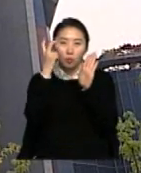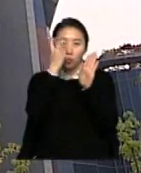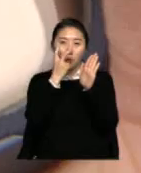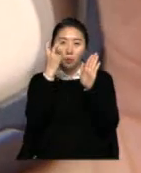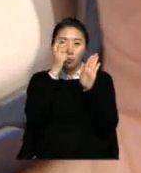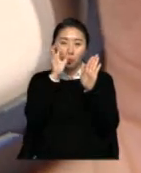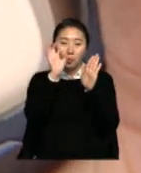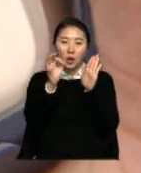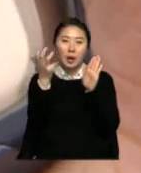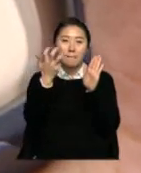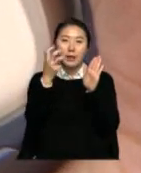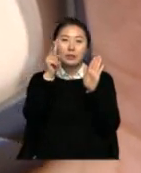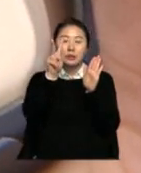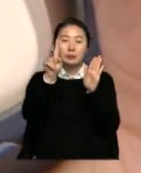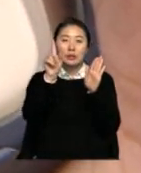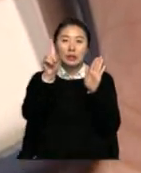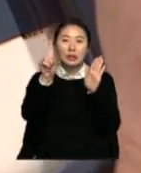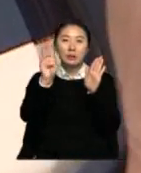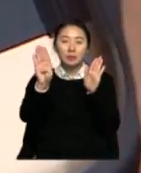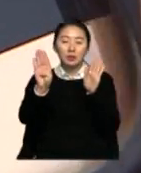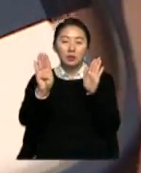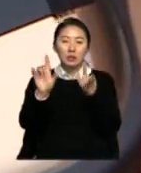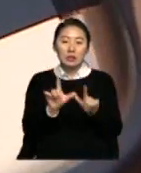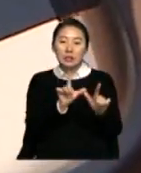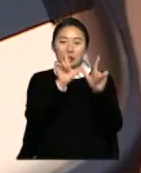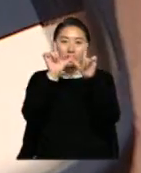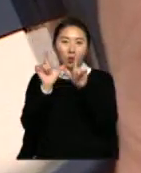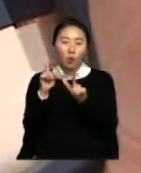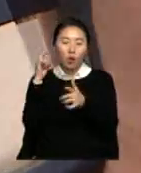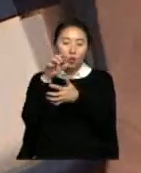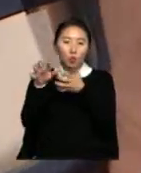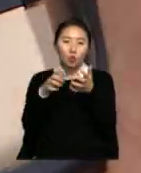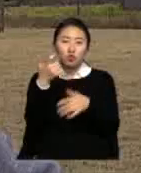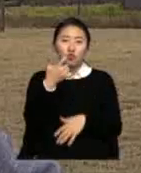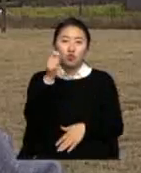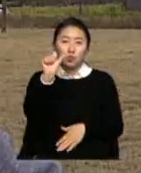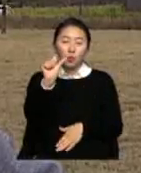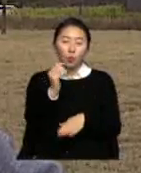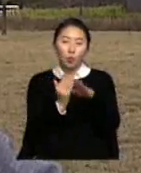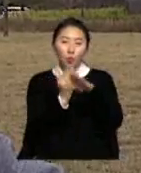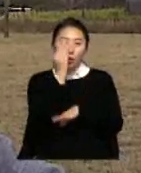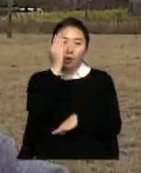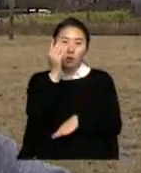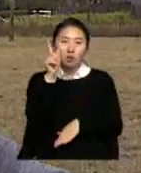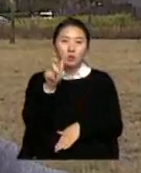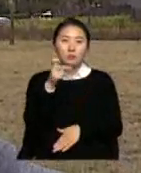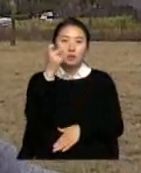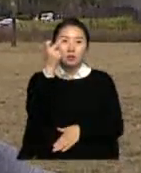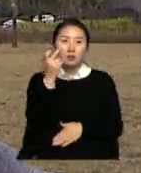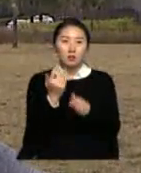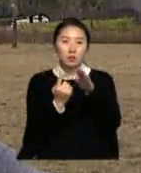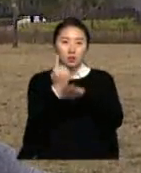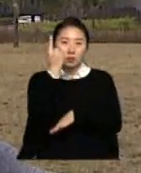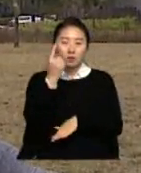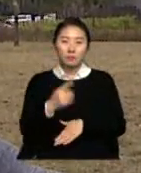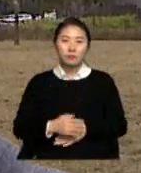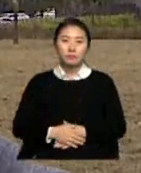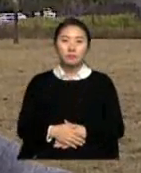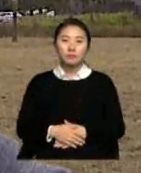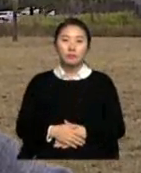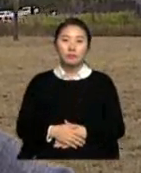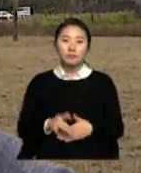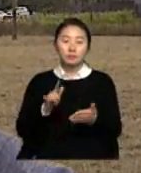나온 수치는 82dB. 생활소음 규제 기준인 65dB보다 17 이상 높은 수치입니다.